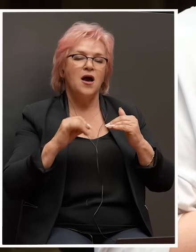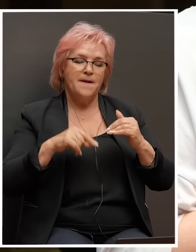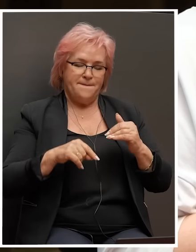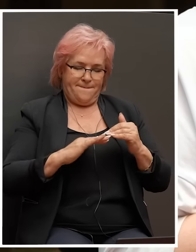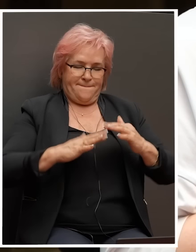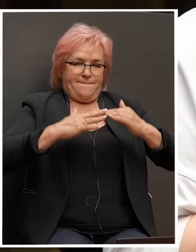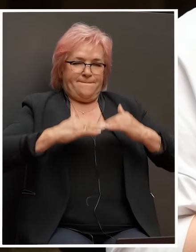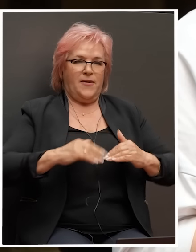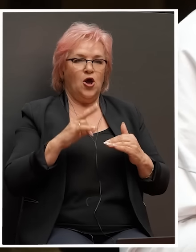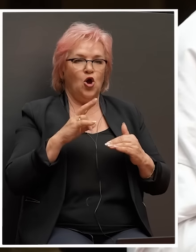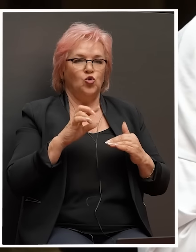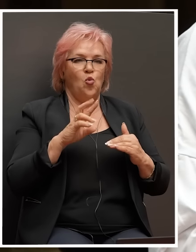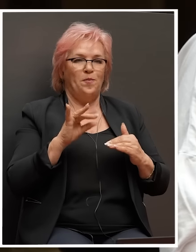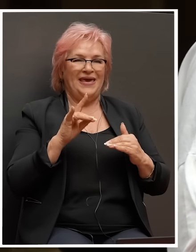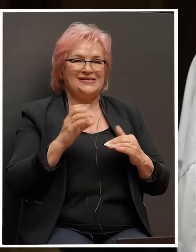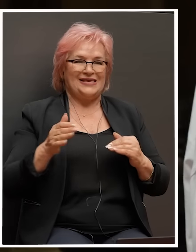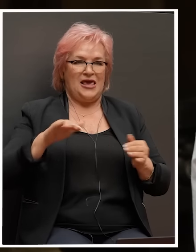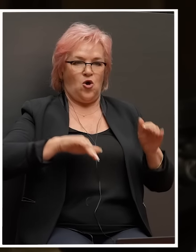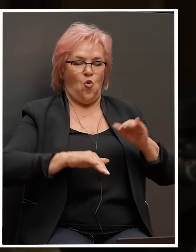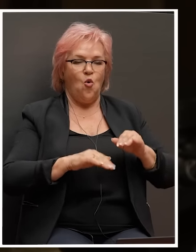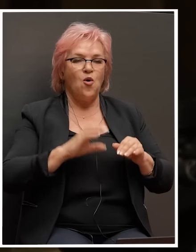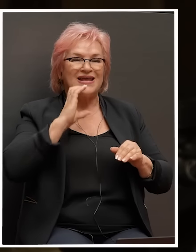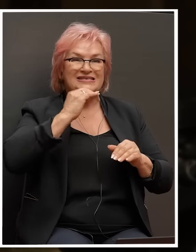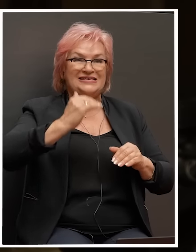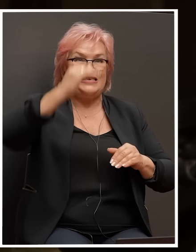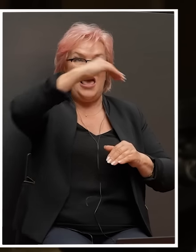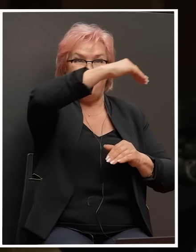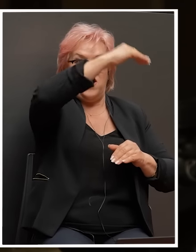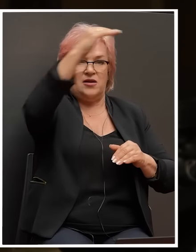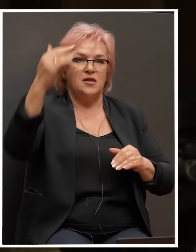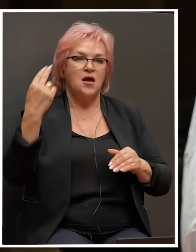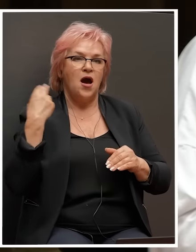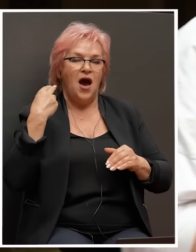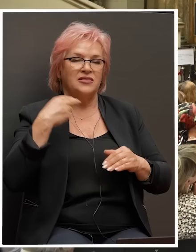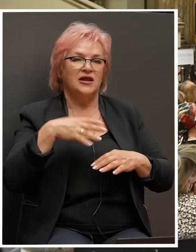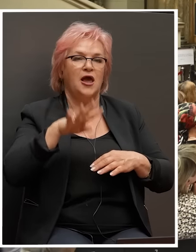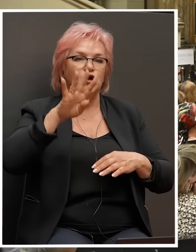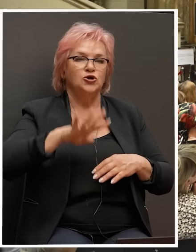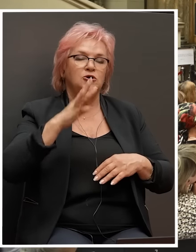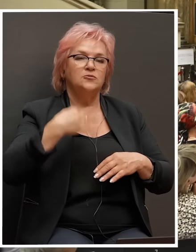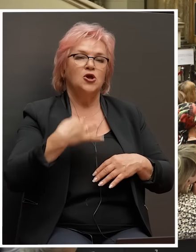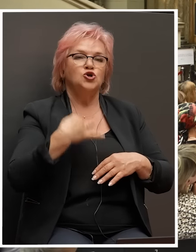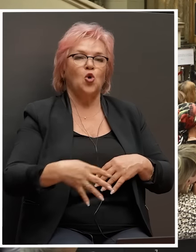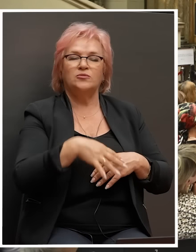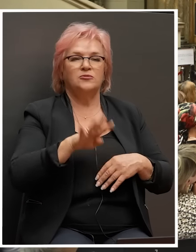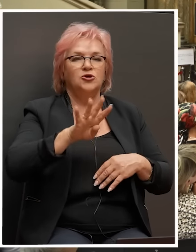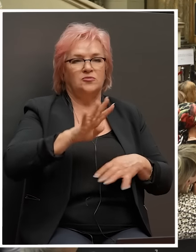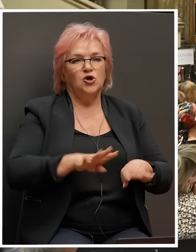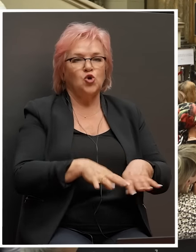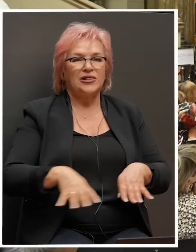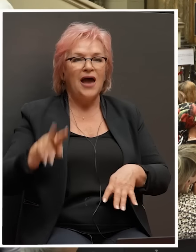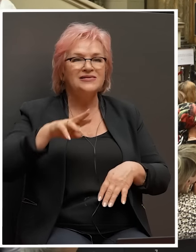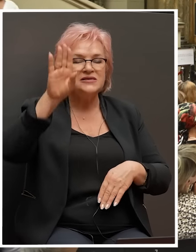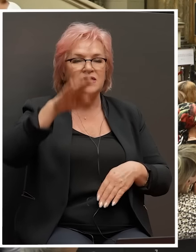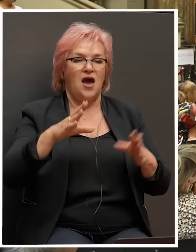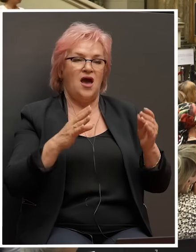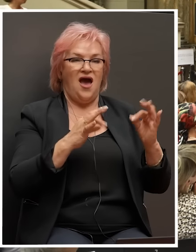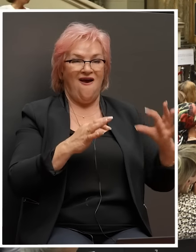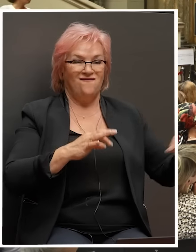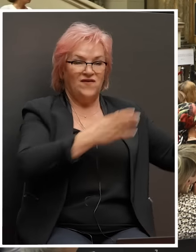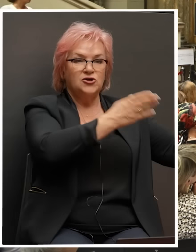отрогу Нубийских гор. Северные границы проходили по границе Англии и Шотландии. Восточная граница – это